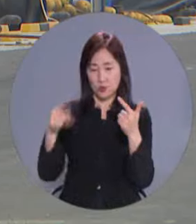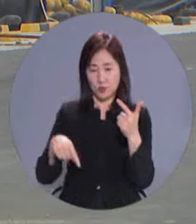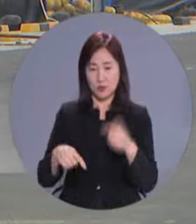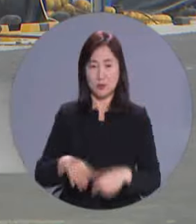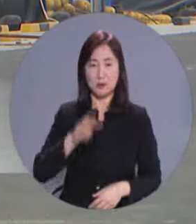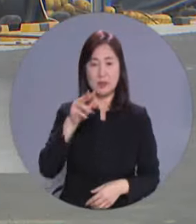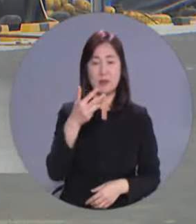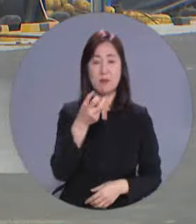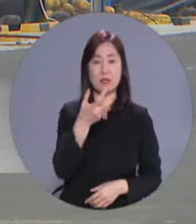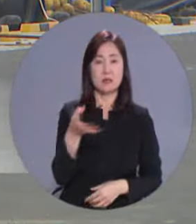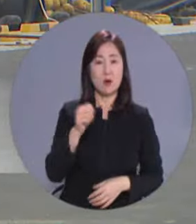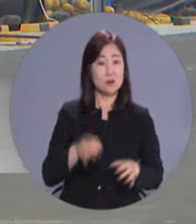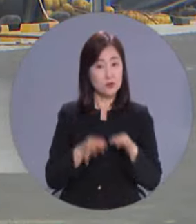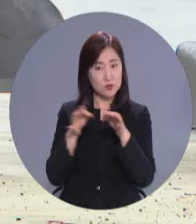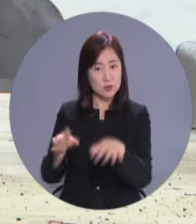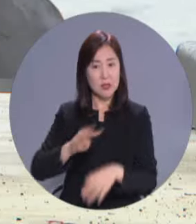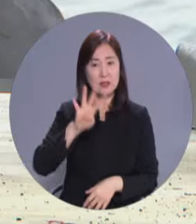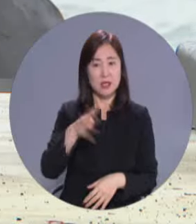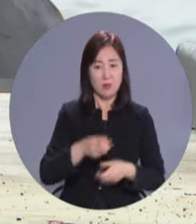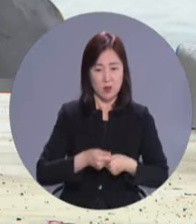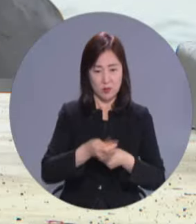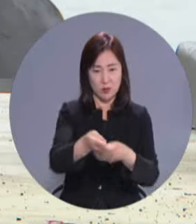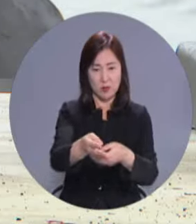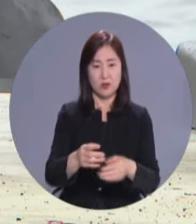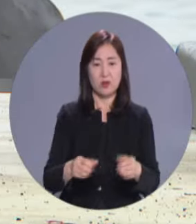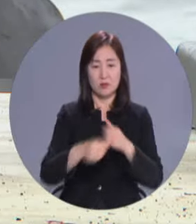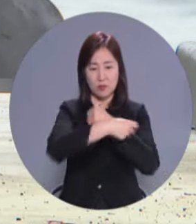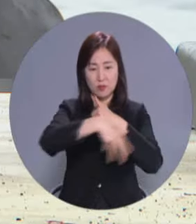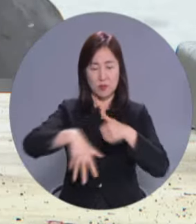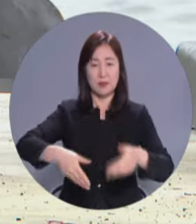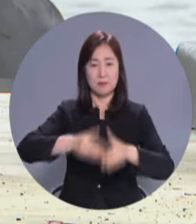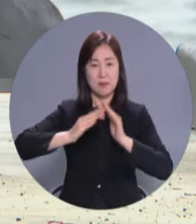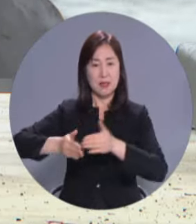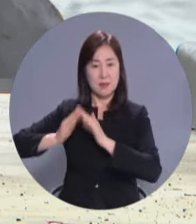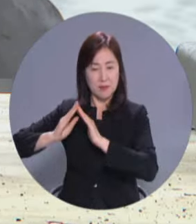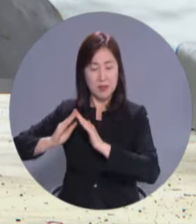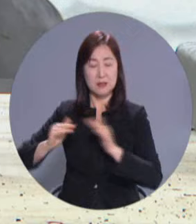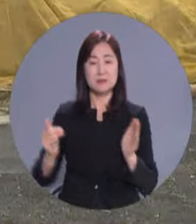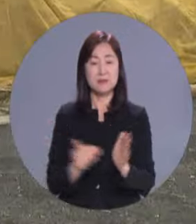투입돼 400여 미의 저반 시설과 부대 시설 등이 올해초